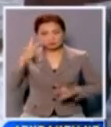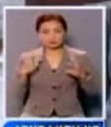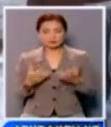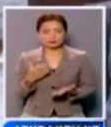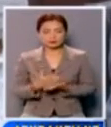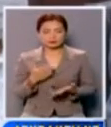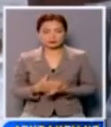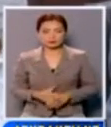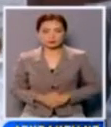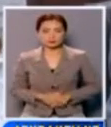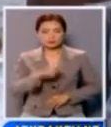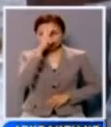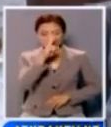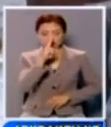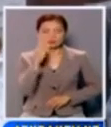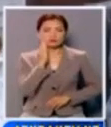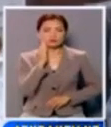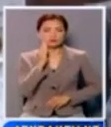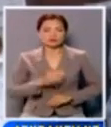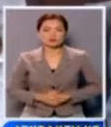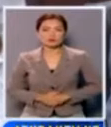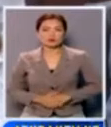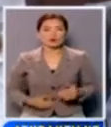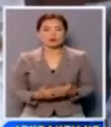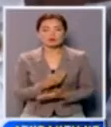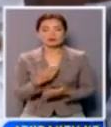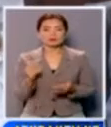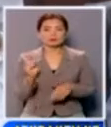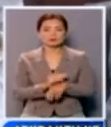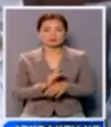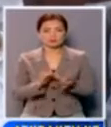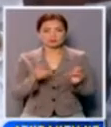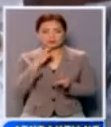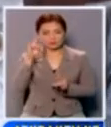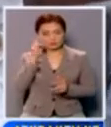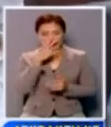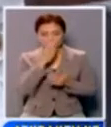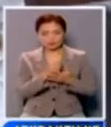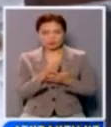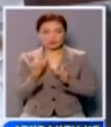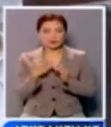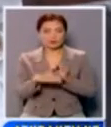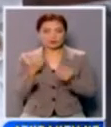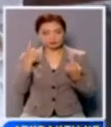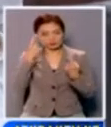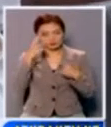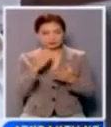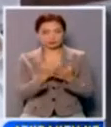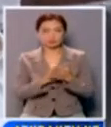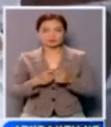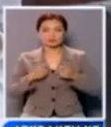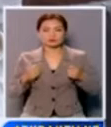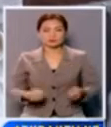болдым. Осы екі ай көлемінің ішінде осы жаңа мобильді қосымша, яғни қазақстандық мессенджер, Қазмессенджер атты бағдарламаны іске